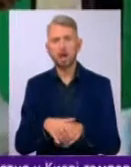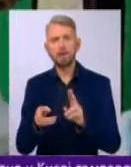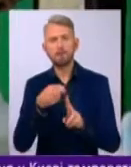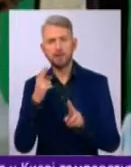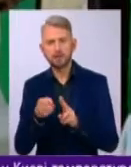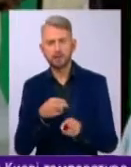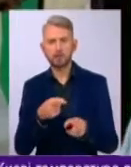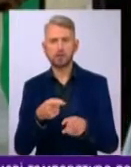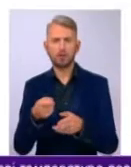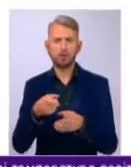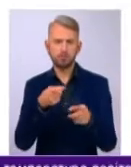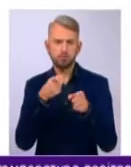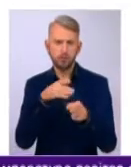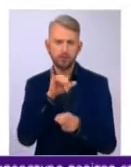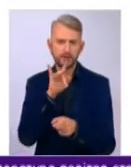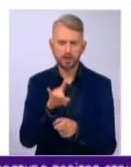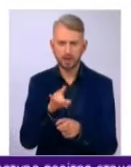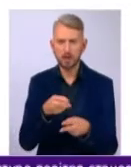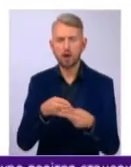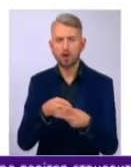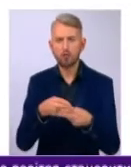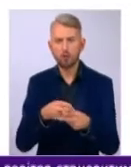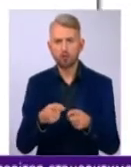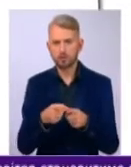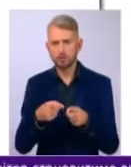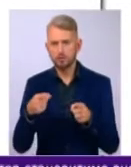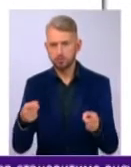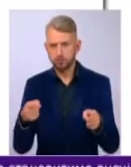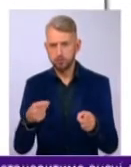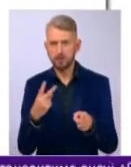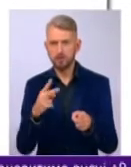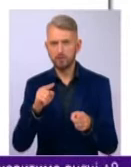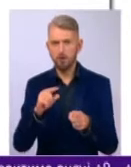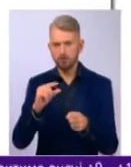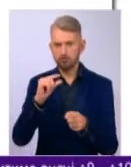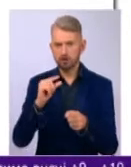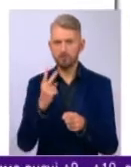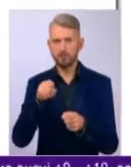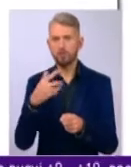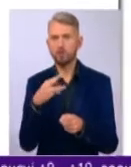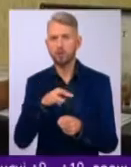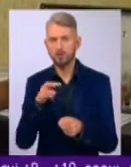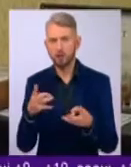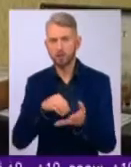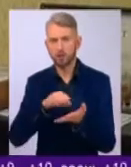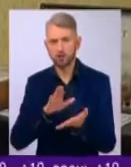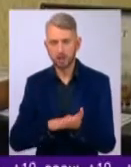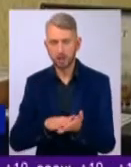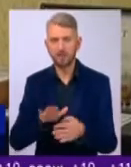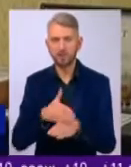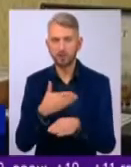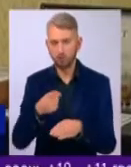для стрільби в тирі та ножі з лезом ширшим за 2,5 мм необхідно реєструвати у відділку поліції. Потрібно